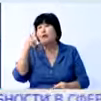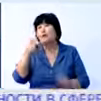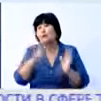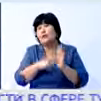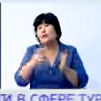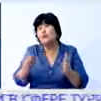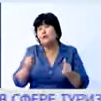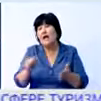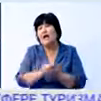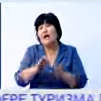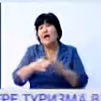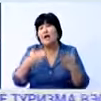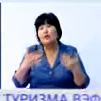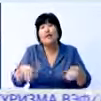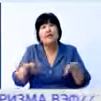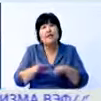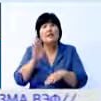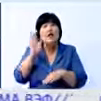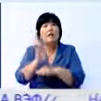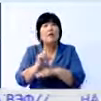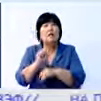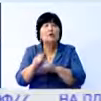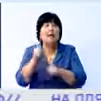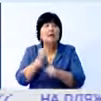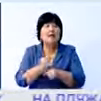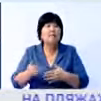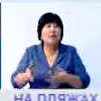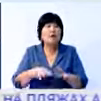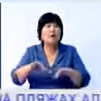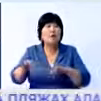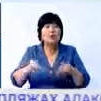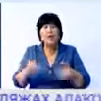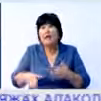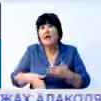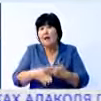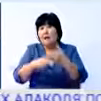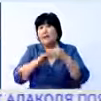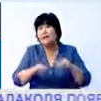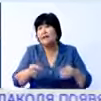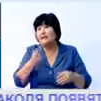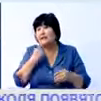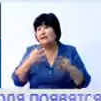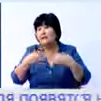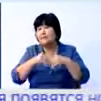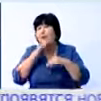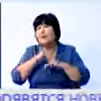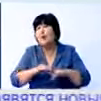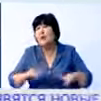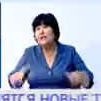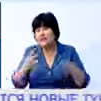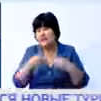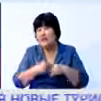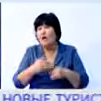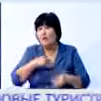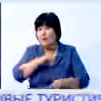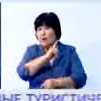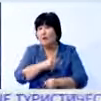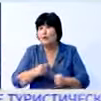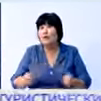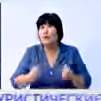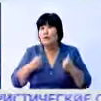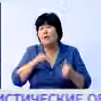уже получили дипломы. Также в послании поручено разработать дорожную карту для поддержки детей из малообеспеченных и многодетных семей. Мы усилим работу